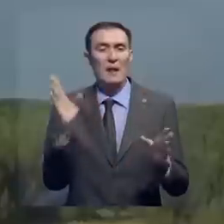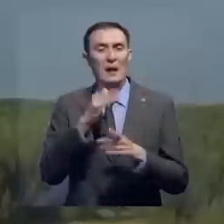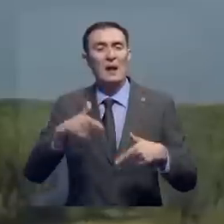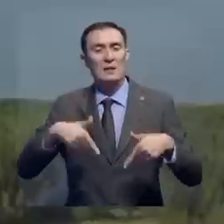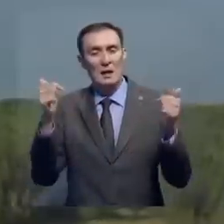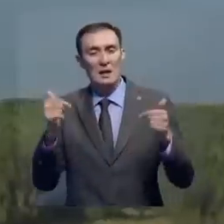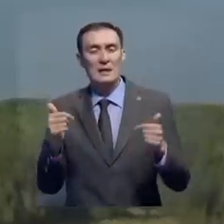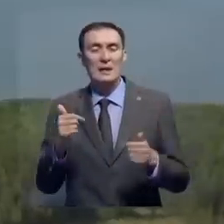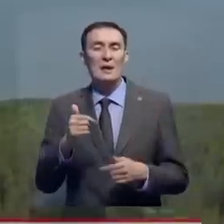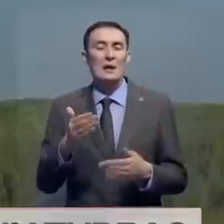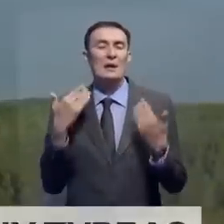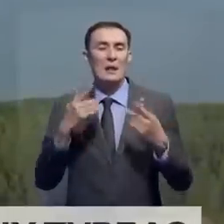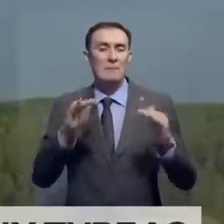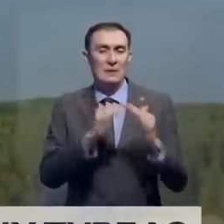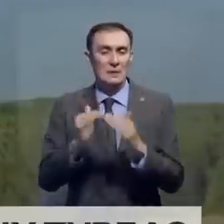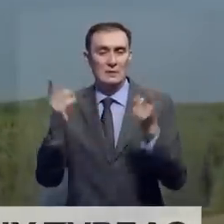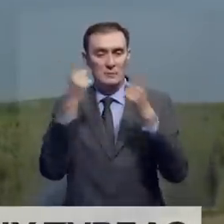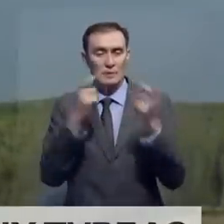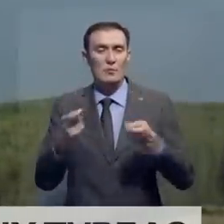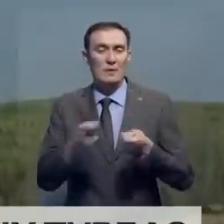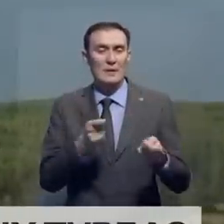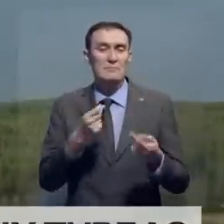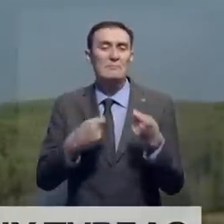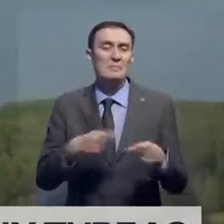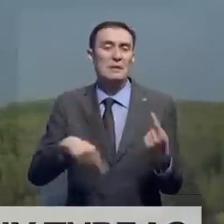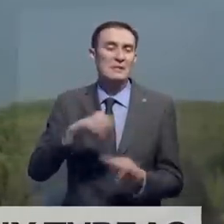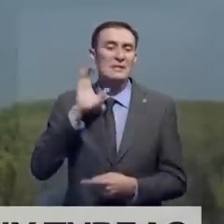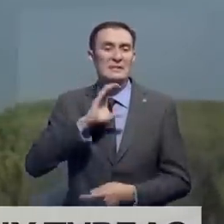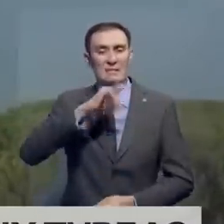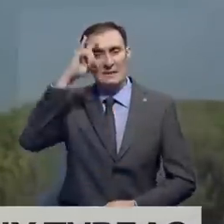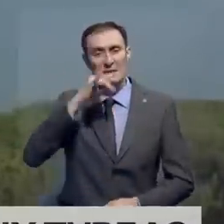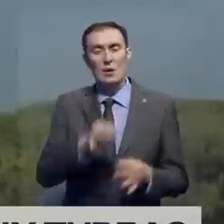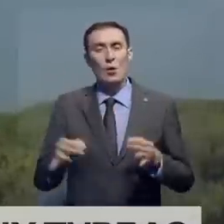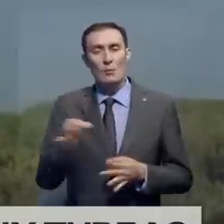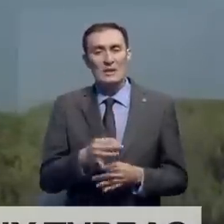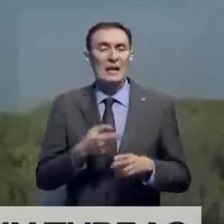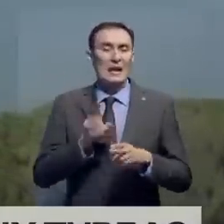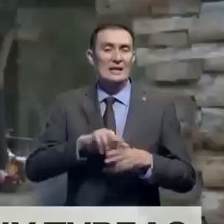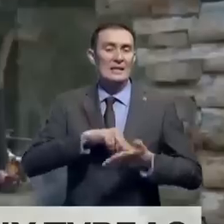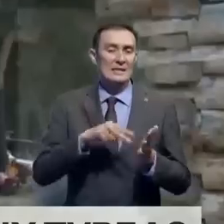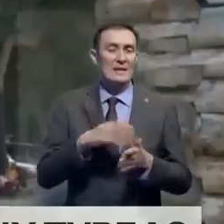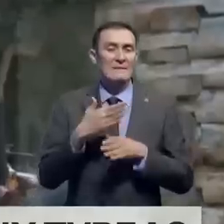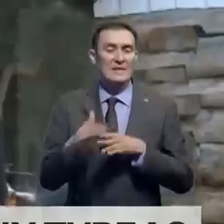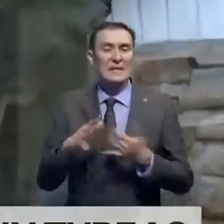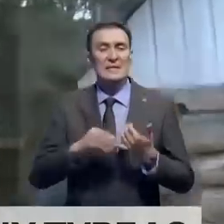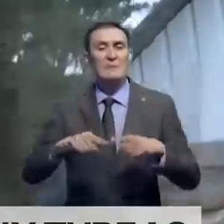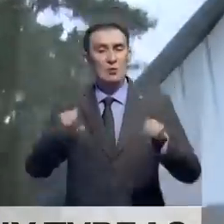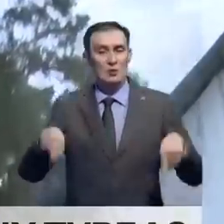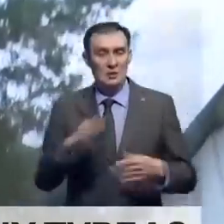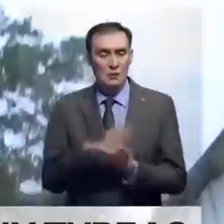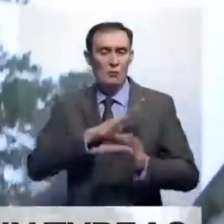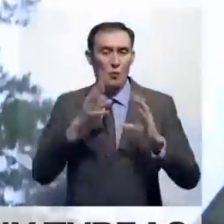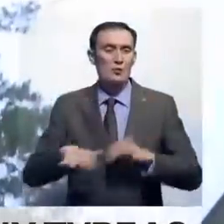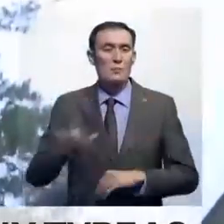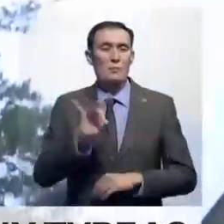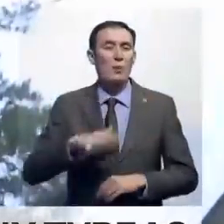эко-отели и глэмпинки сообщили в управлении предпринимательства северо-казахстанской области для этих целей уже выделены земельные